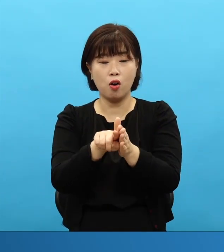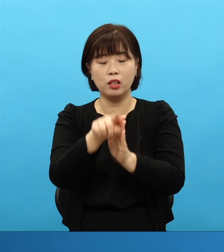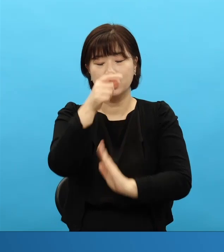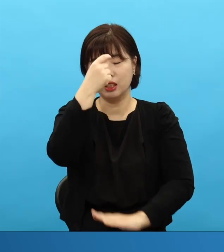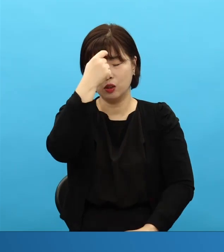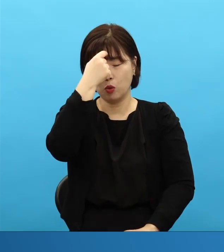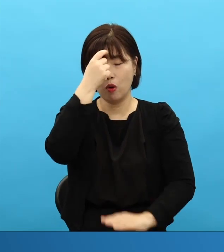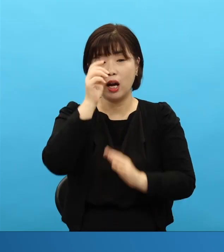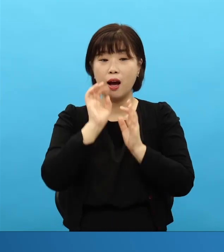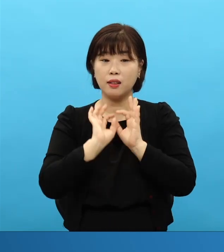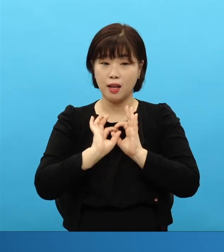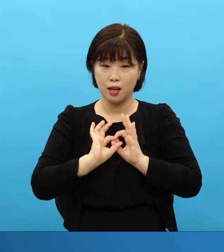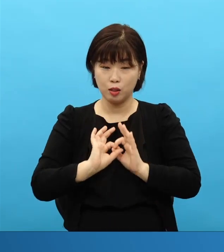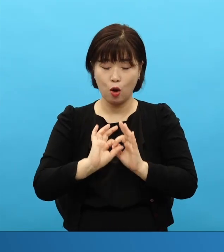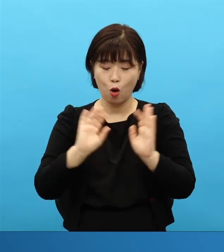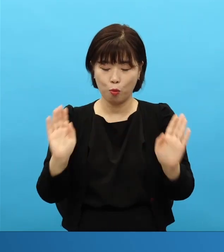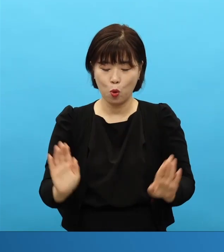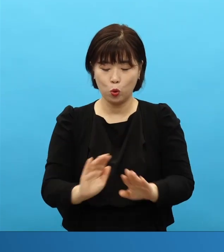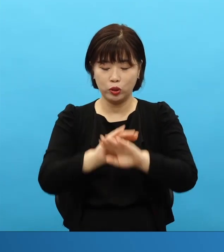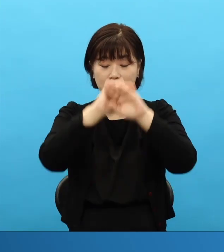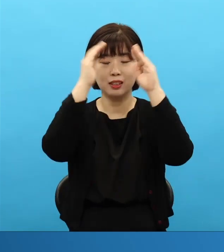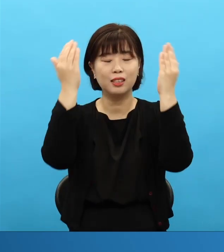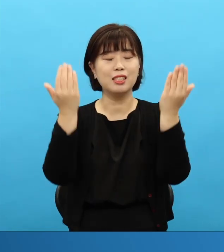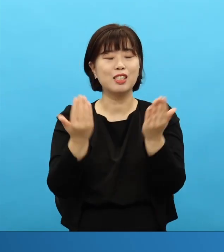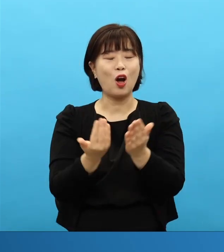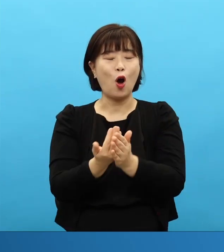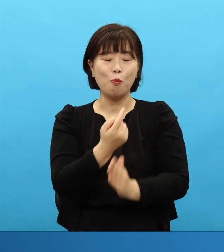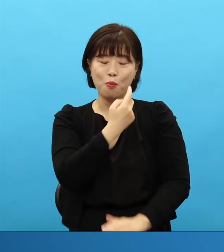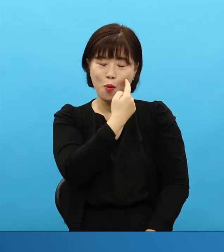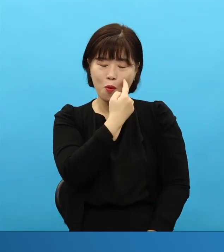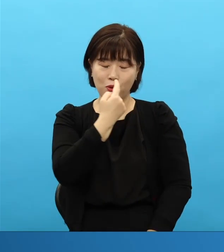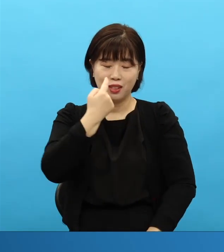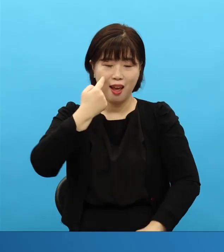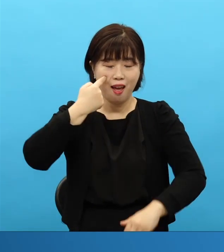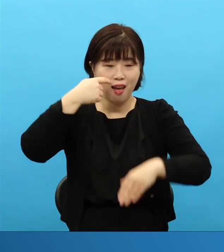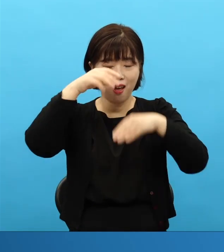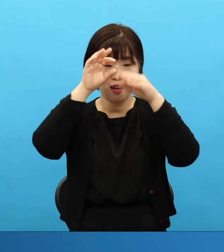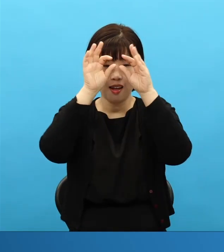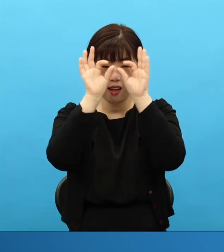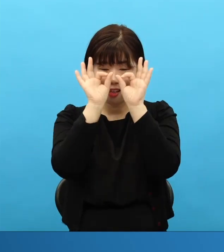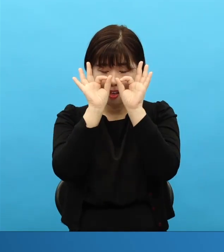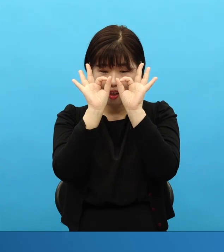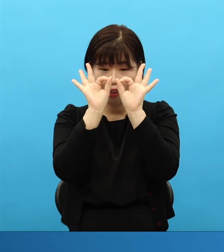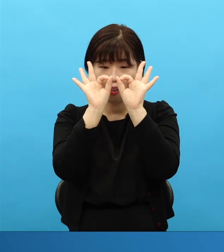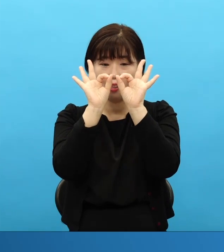믿으며 기도 안에서 모든 것